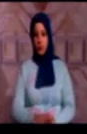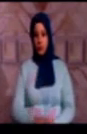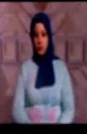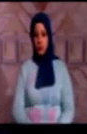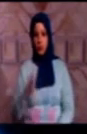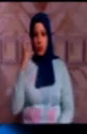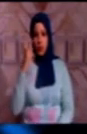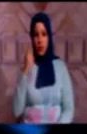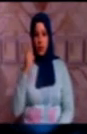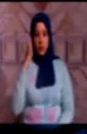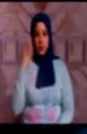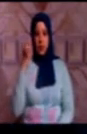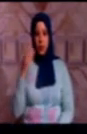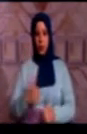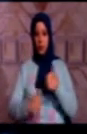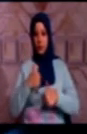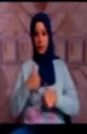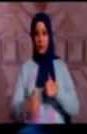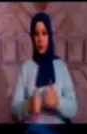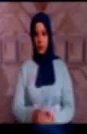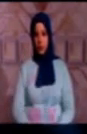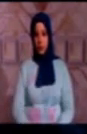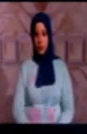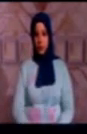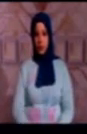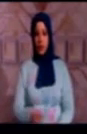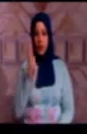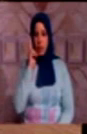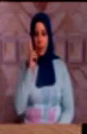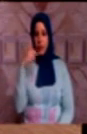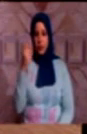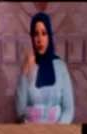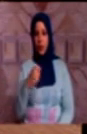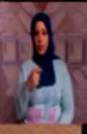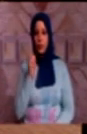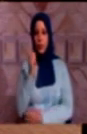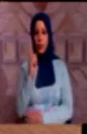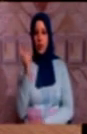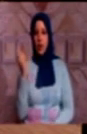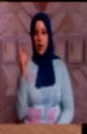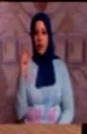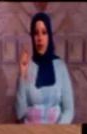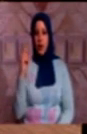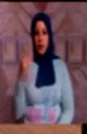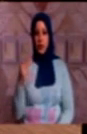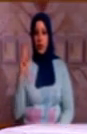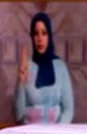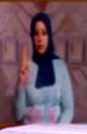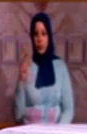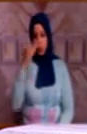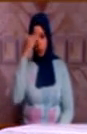اعدل في كيفيه توزيعه صحيح كاتب الصحفي الاستاذ رفعت فياض مدير تحقيق اخبار اليوم ومسؤول ملف